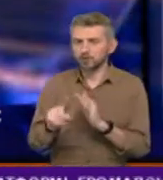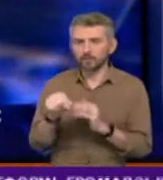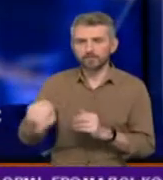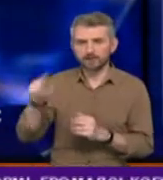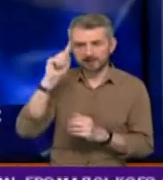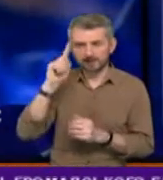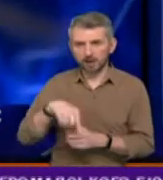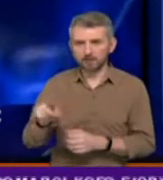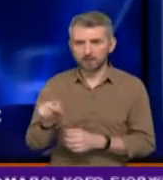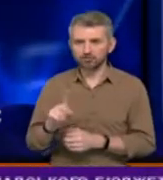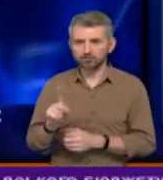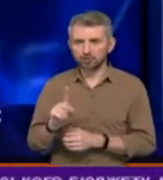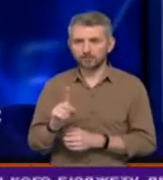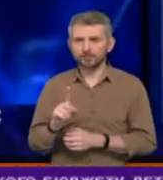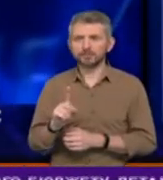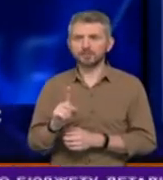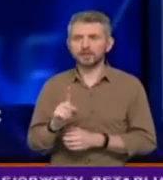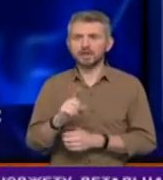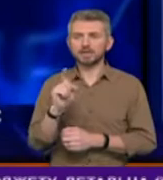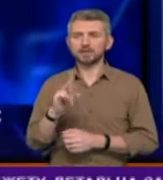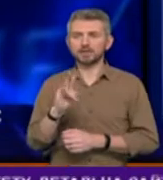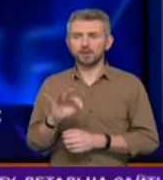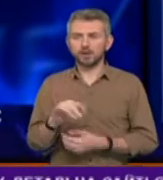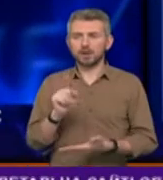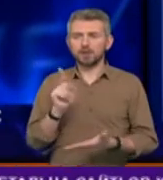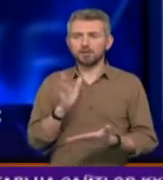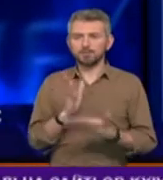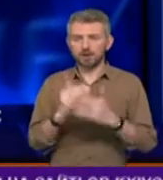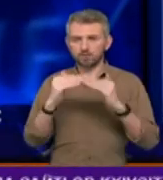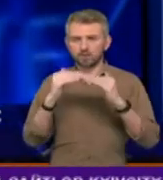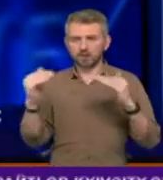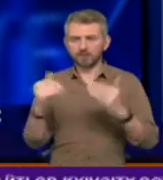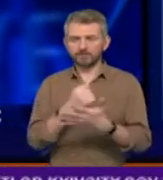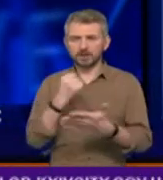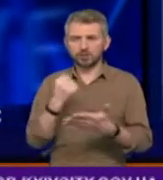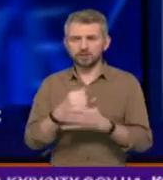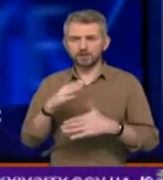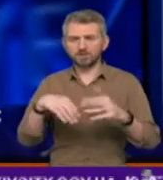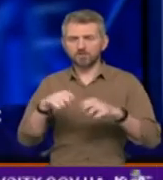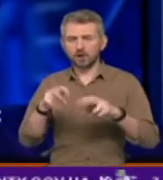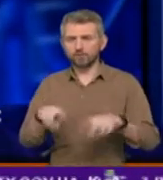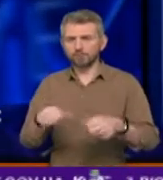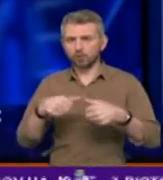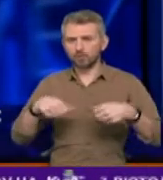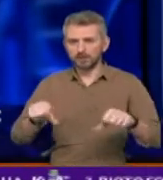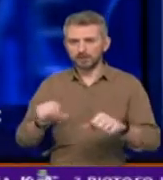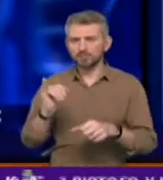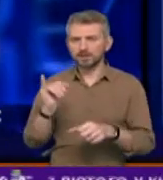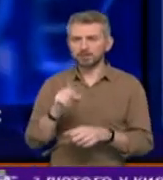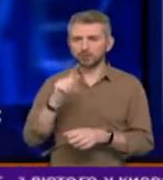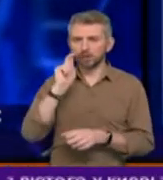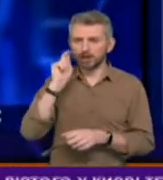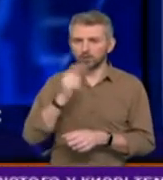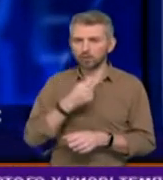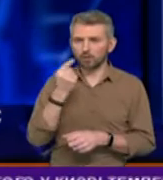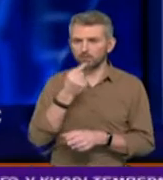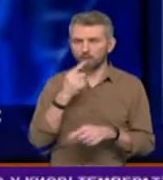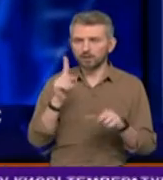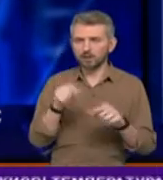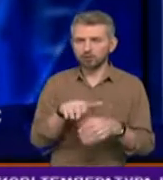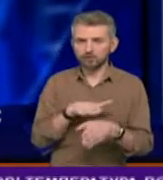оцінювання якості освіти зазначає, що нововведень цього року небагато, але вони є. Найголовніше – розумне